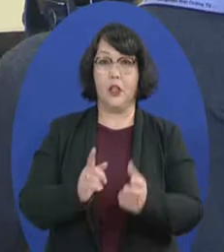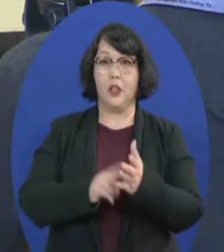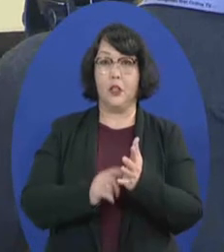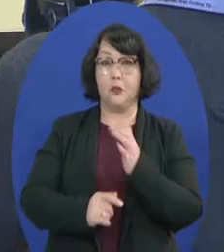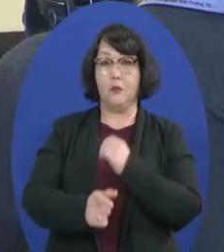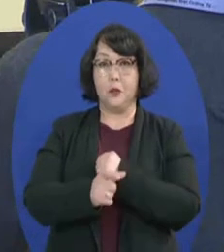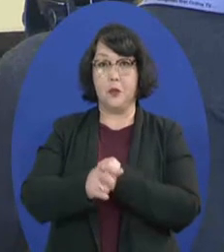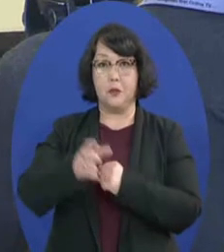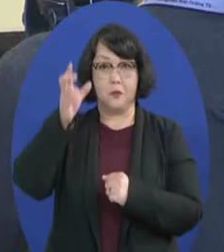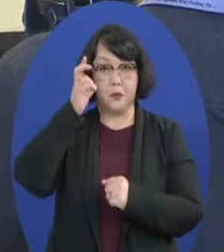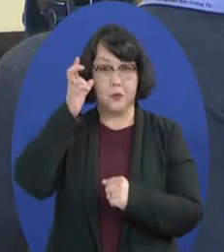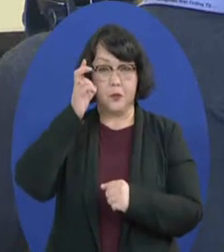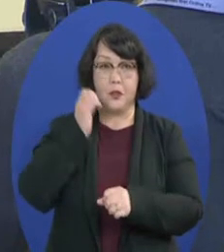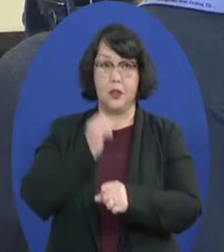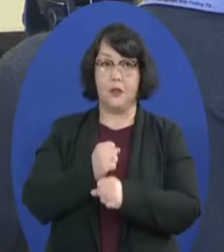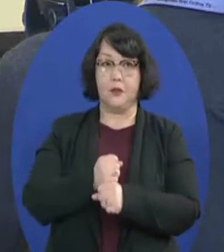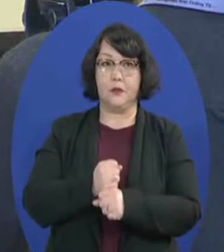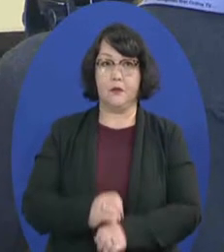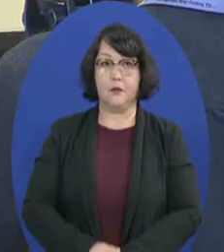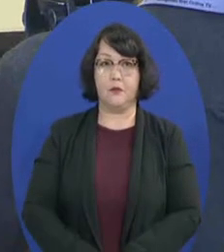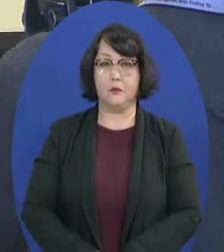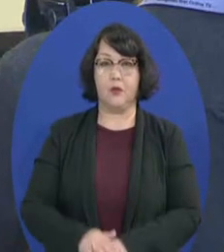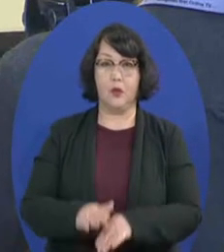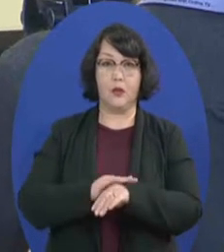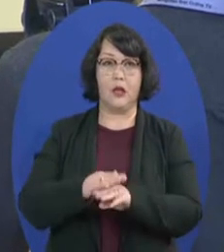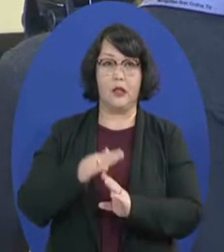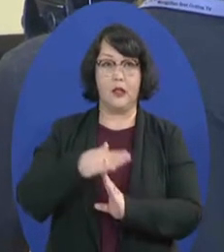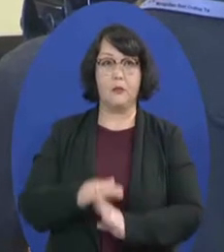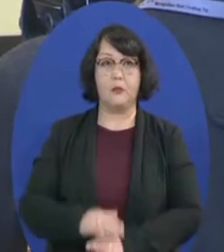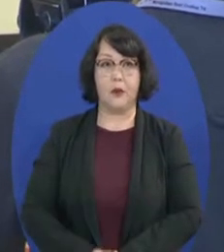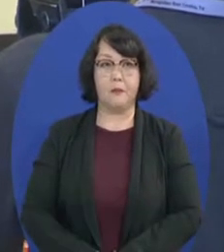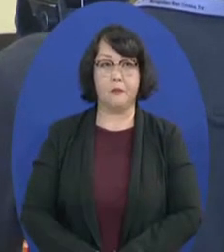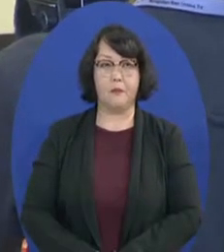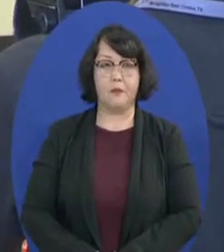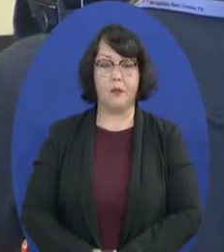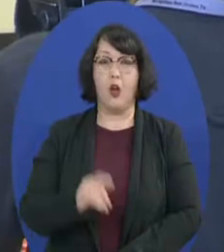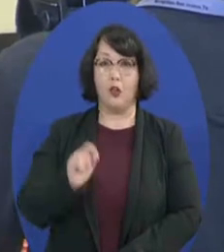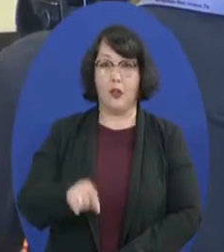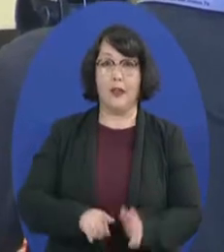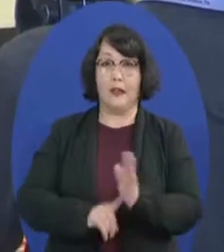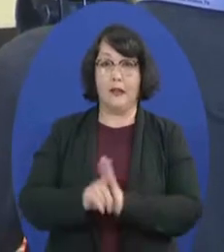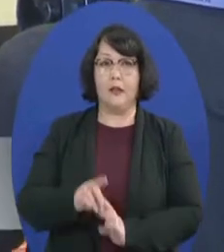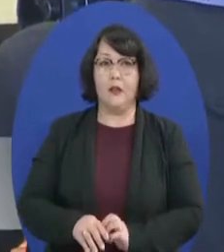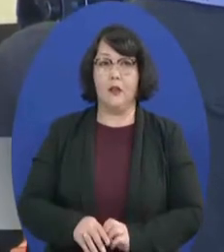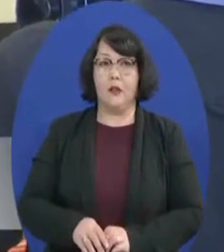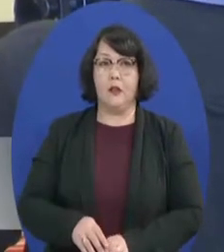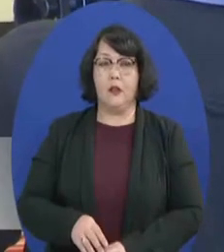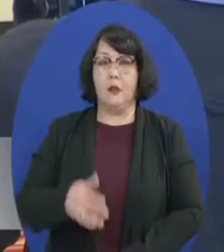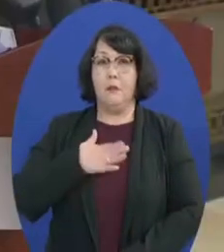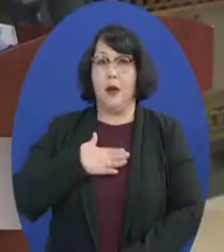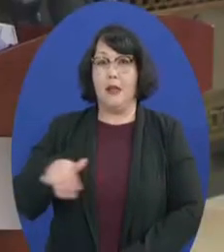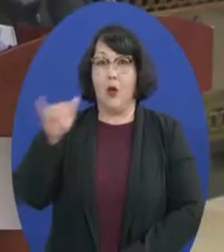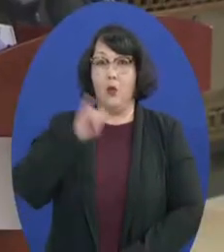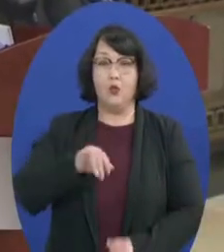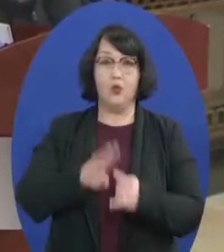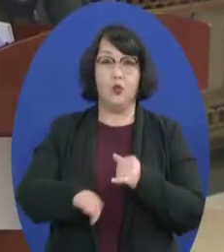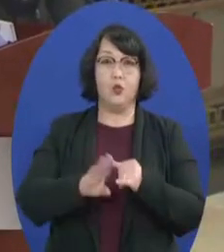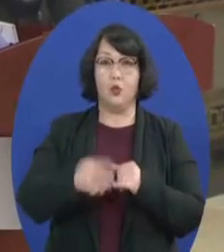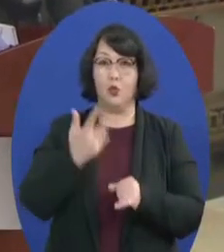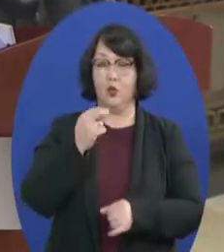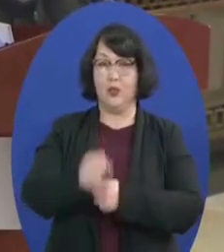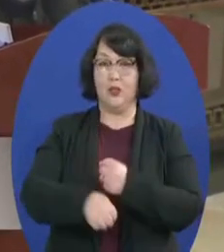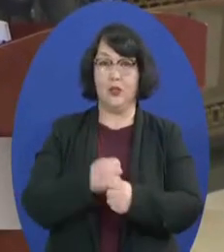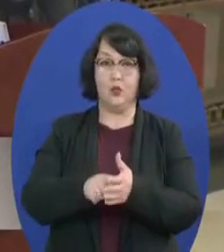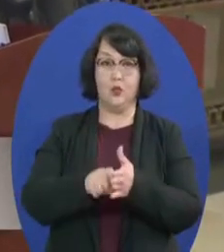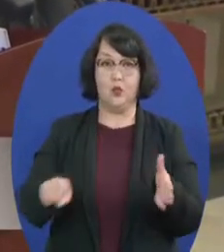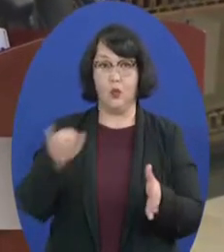Шаардлага мэрэгжил боловсрал ажлын өөрөө бид нар устны албан агчтартай шалгуур шаардлага. Манай улсад сүүлийн 30 жилийн